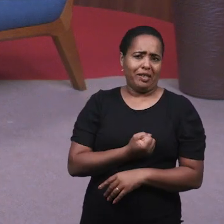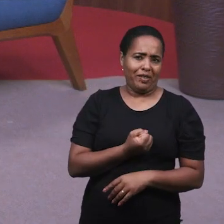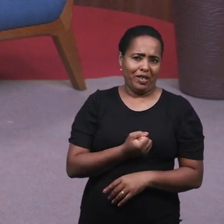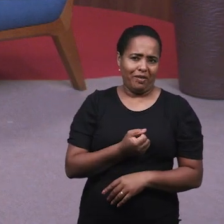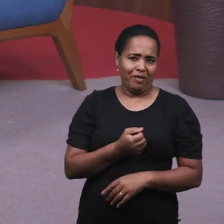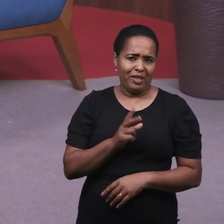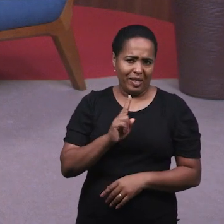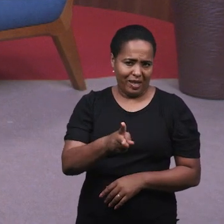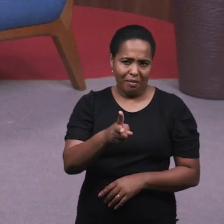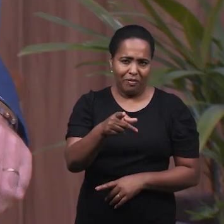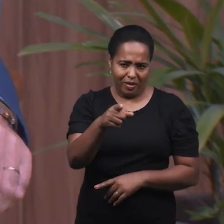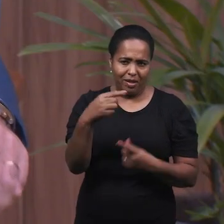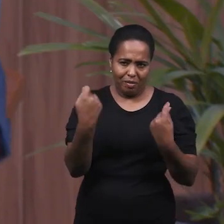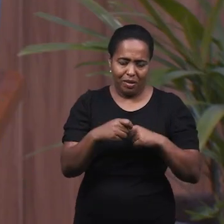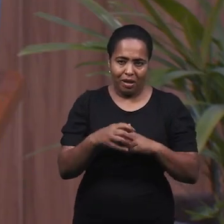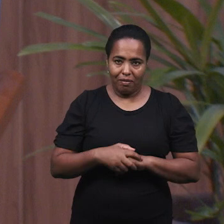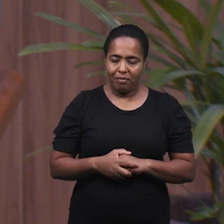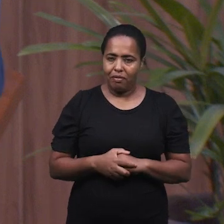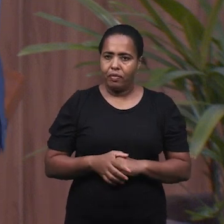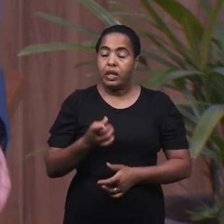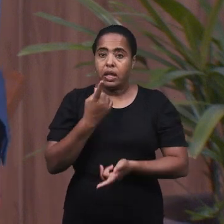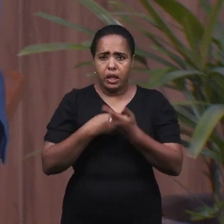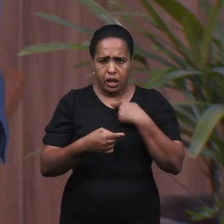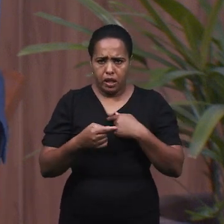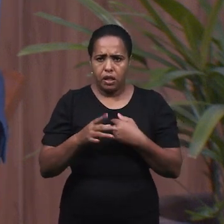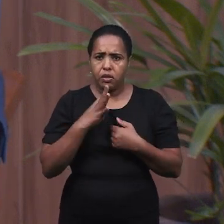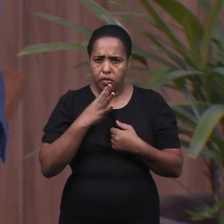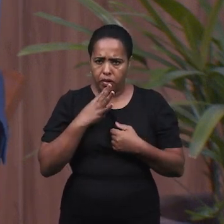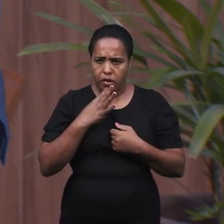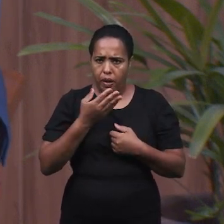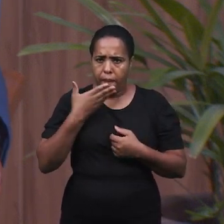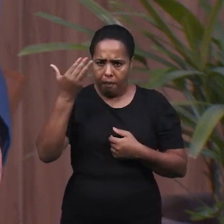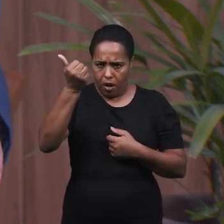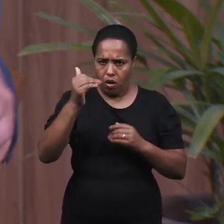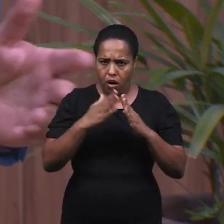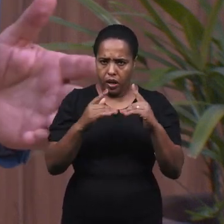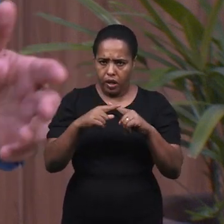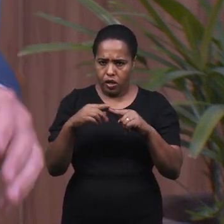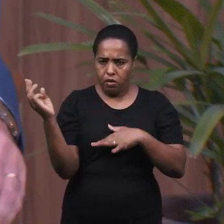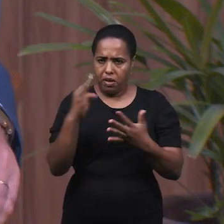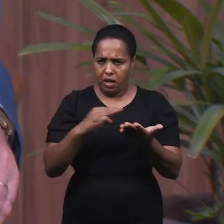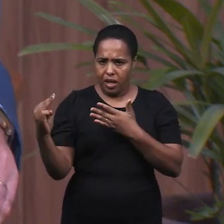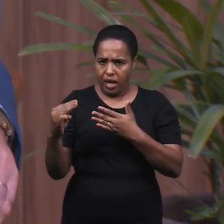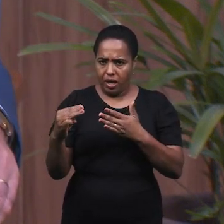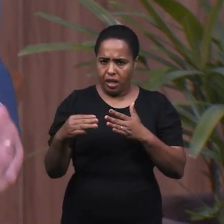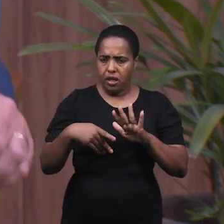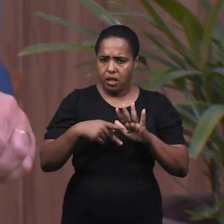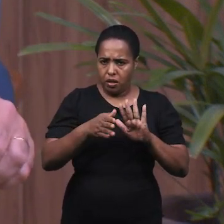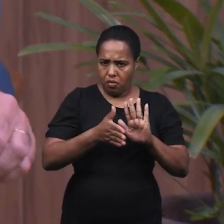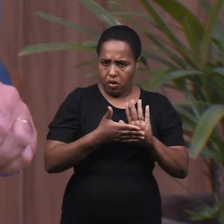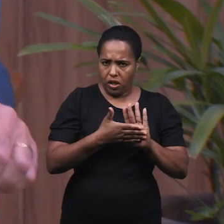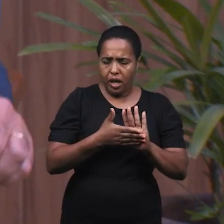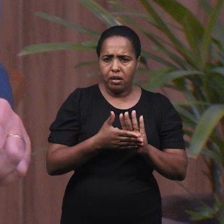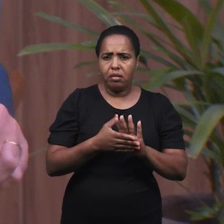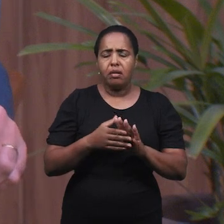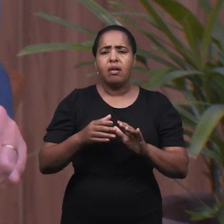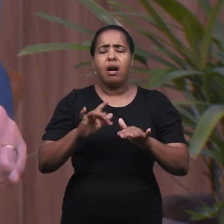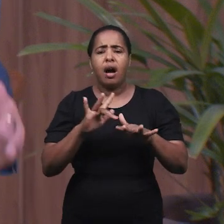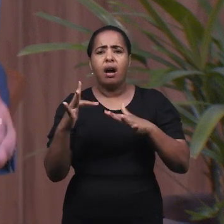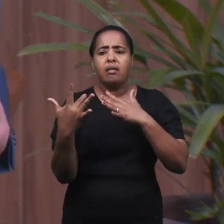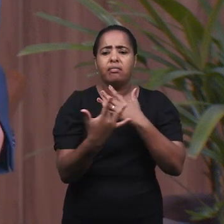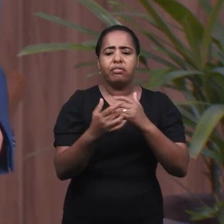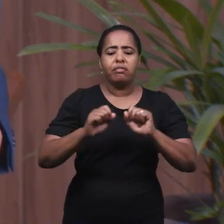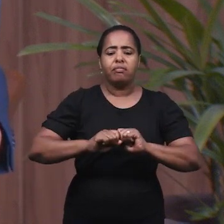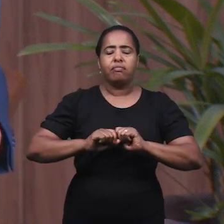vous avez besoin. Vous voulez connaître davantage sur l'Église chrétienne Maranatha et nos projets? Accédez à nos réseaux sociaux et